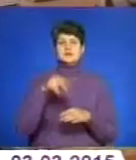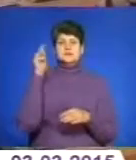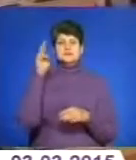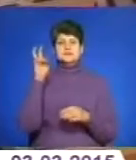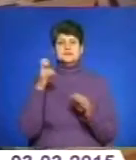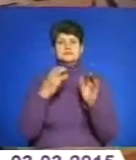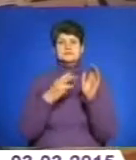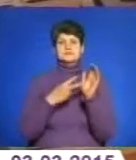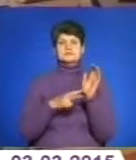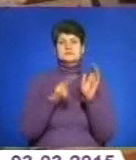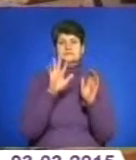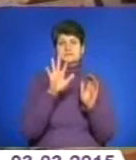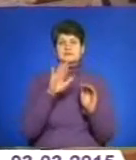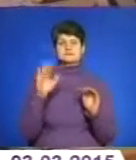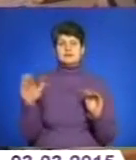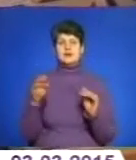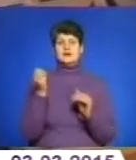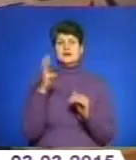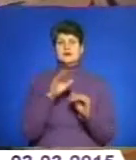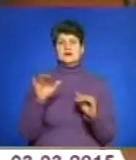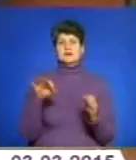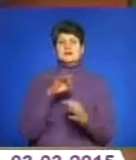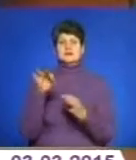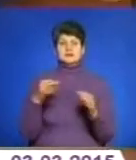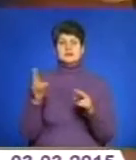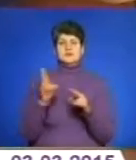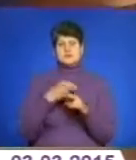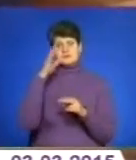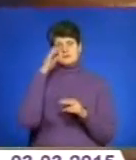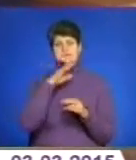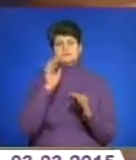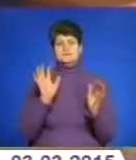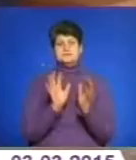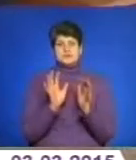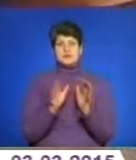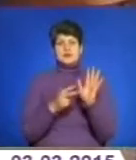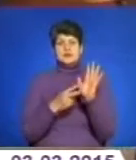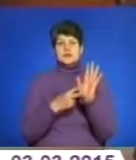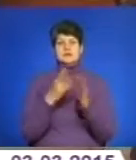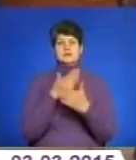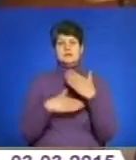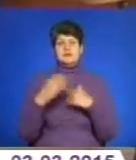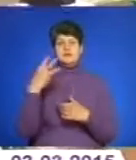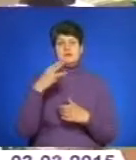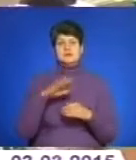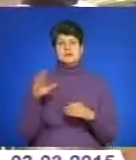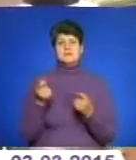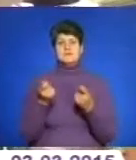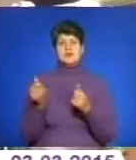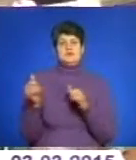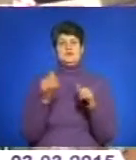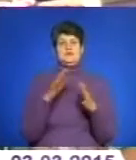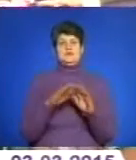учнів. Серед них і 13 дітей-сиріт, і дітей, позбавлених батьківського піклування, 7 інвалідів і 30 дітей із малозабезпечених